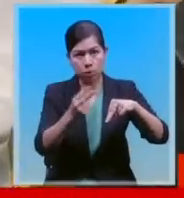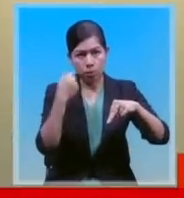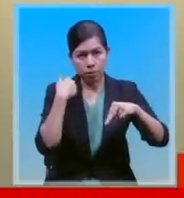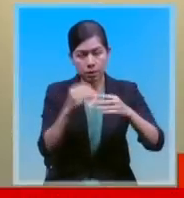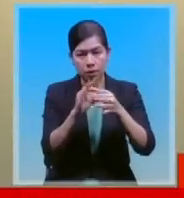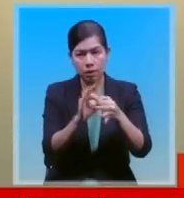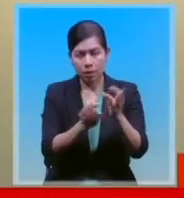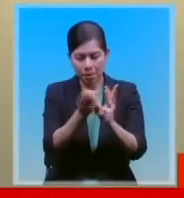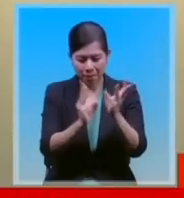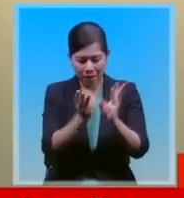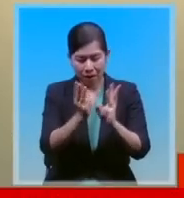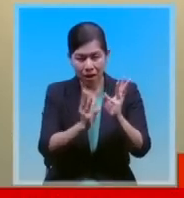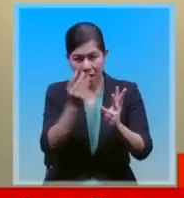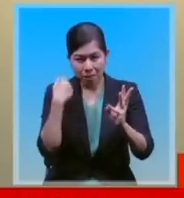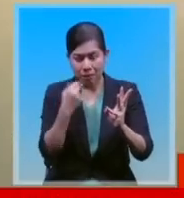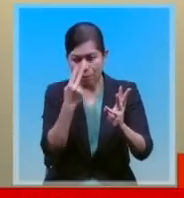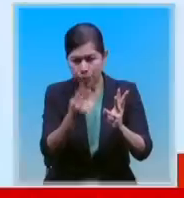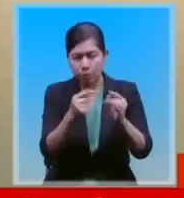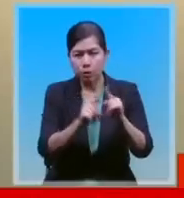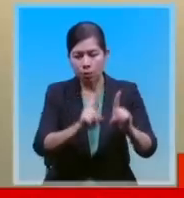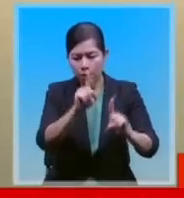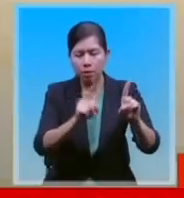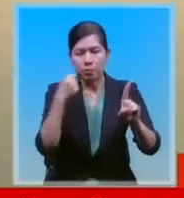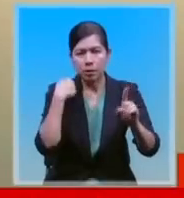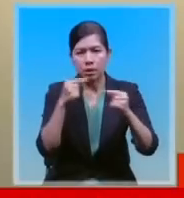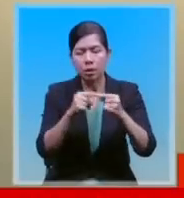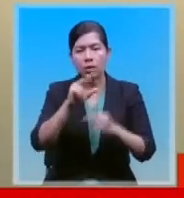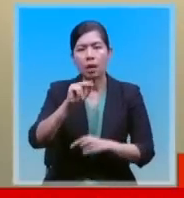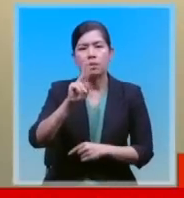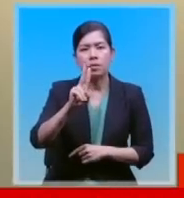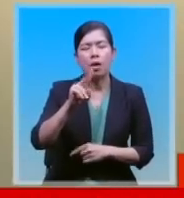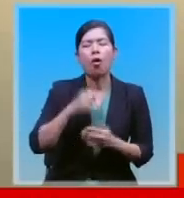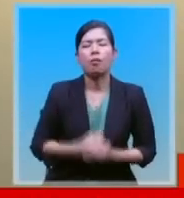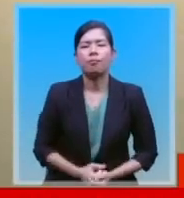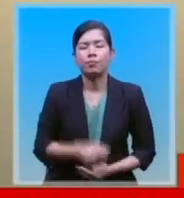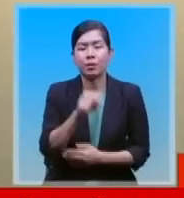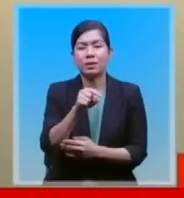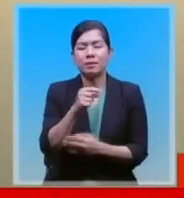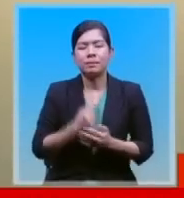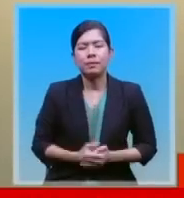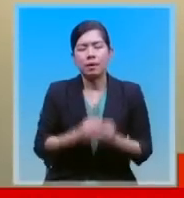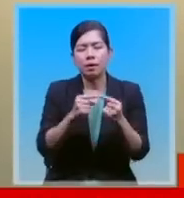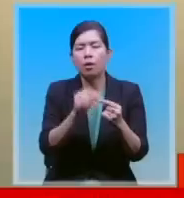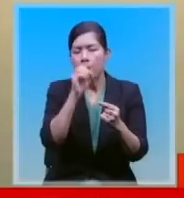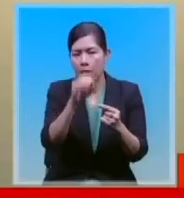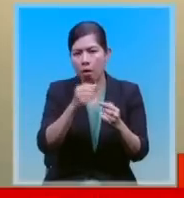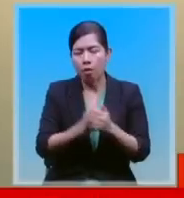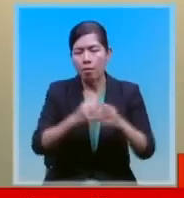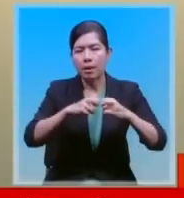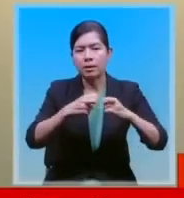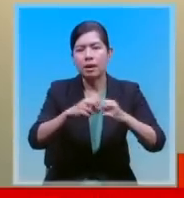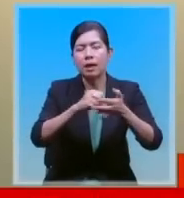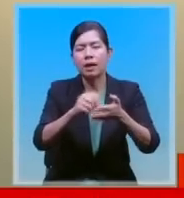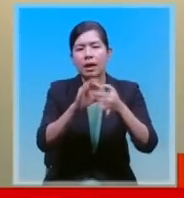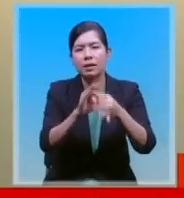ใต้ตึกบัญชาการซึ่งวัดค่าได้ที่32ไมโครกรัมต่อลูกบาศก์เมตรพร้อมระบุว่าการแก้ไขปัญหาฝุ่นละ